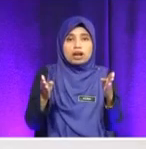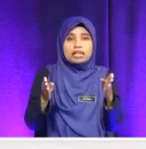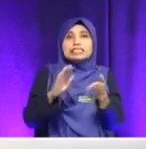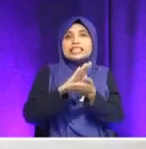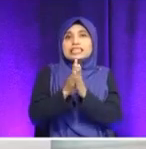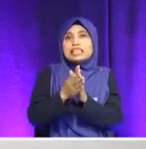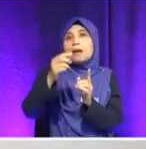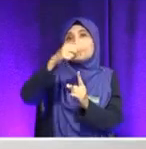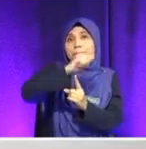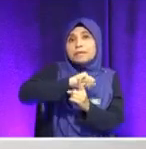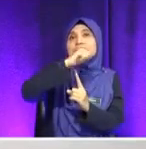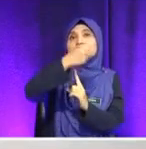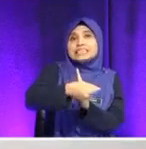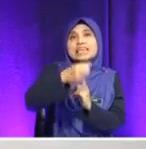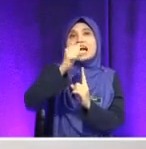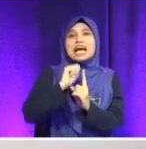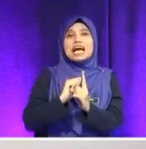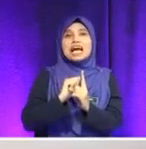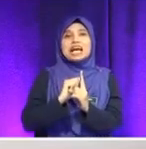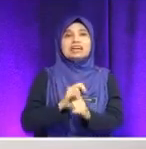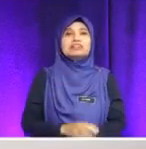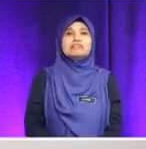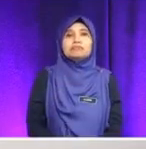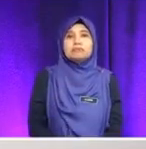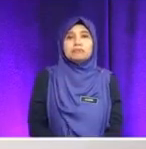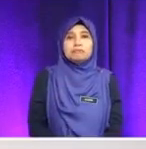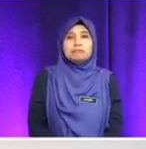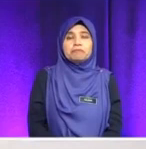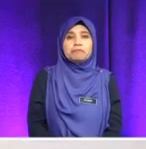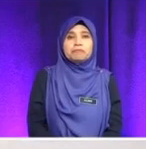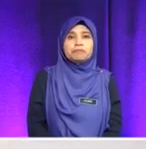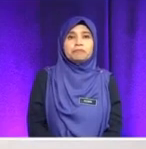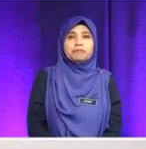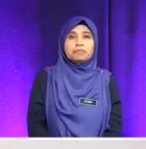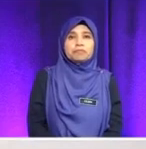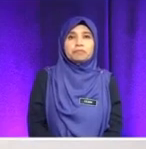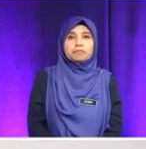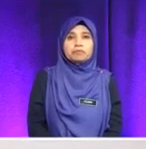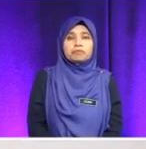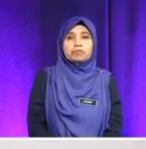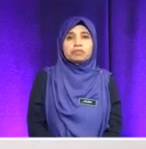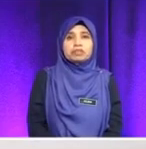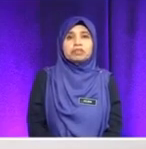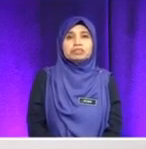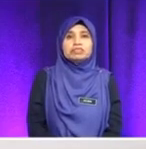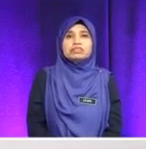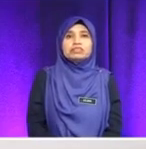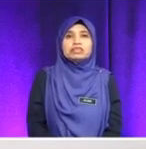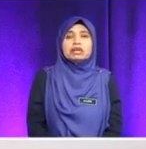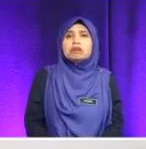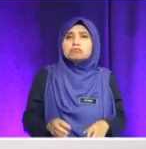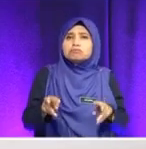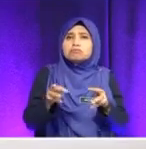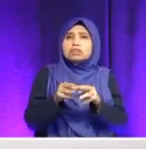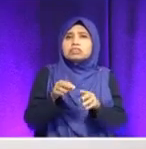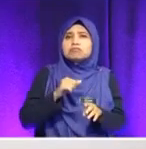pisang. Kelopak pisang. Sebab tu namanya pisang ni. Sebab itulah bentuk dia dipanggil bentuk pisang. Macam saya punya ni, cikgu. Agak-agak cikgu